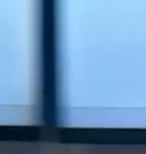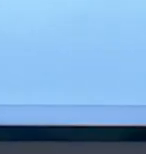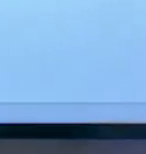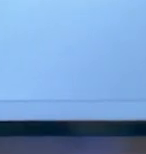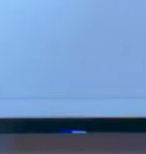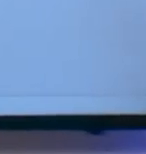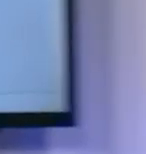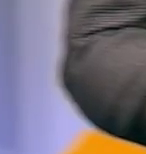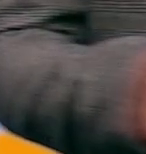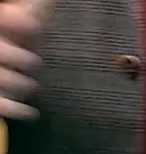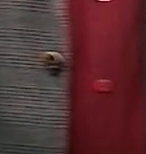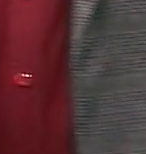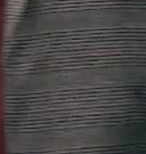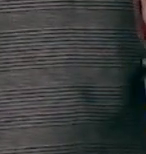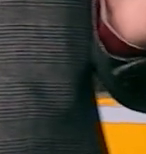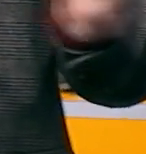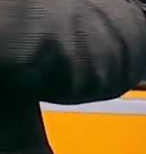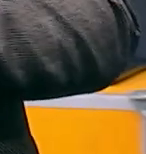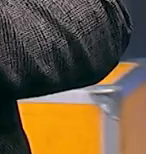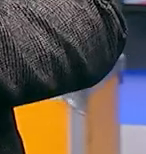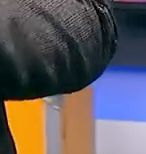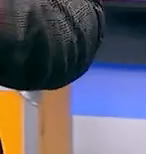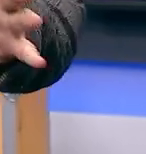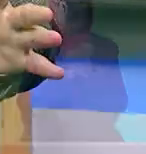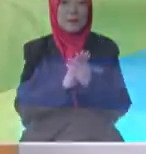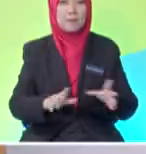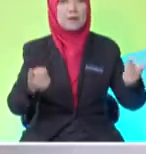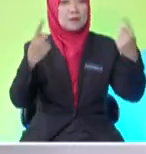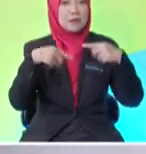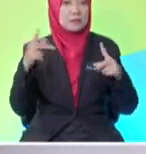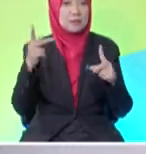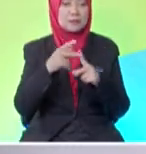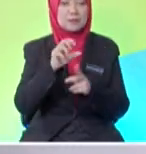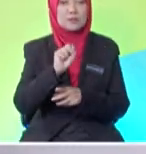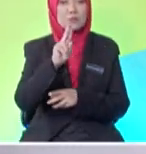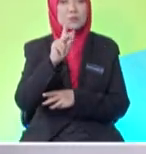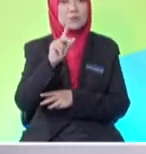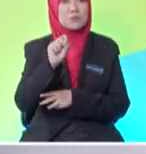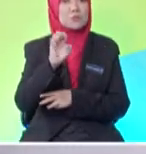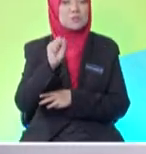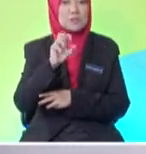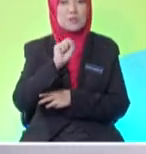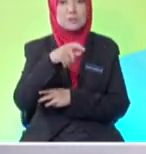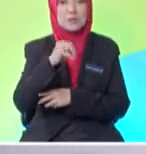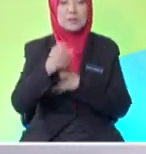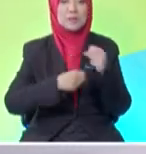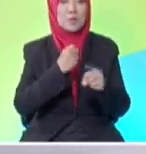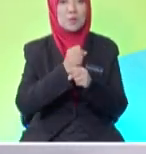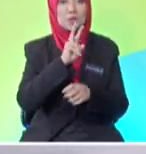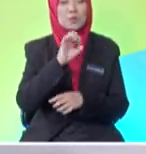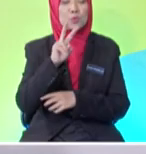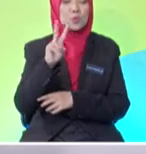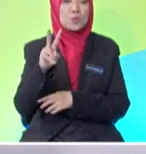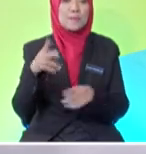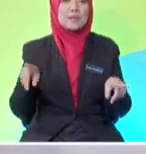Assalamualaikum apa kabar semua selamat datang ke sukses SPM 2022 bersama dengan saya